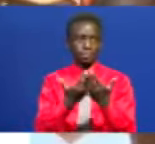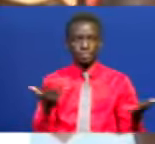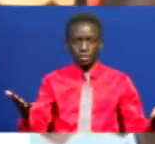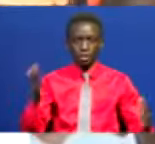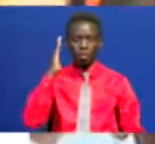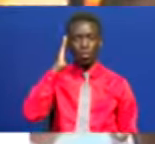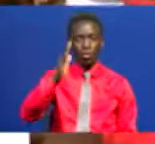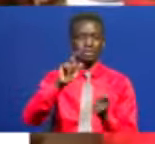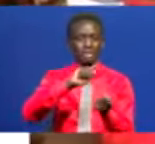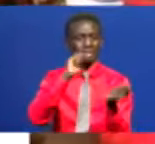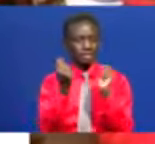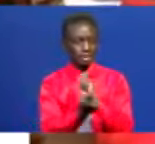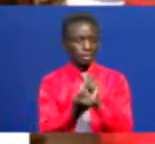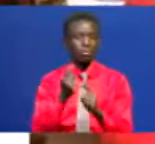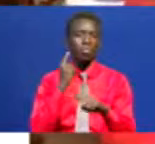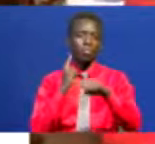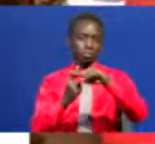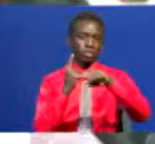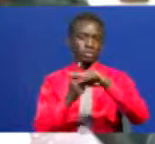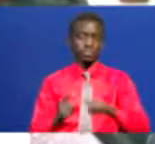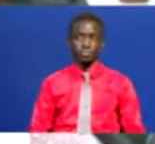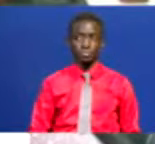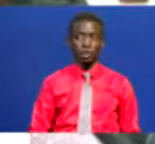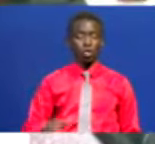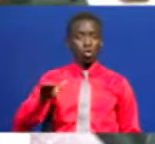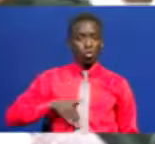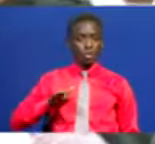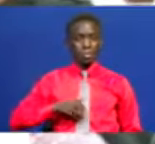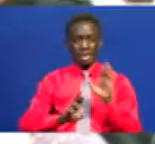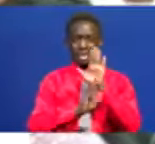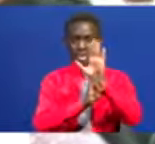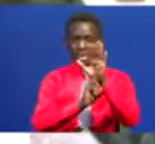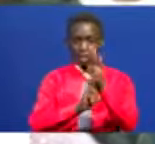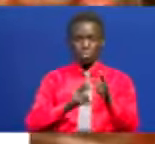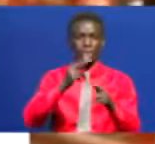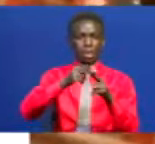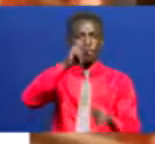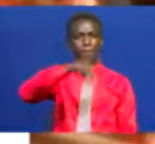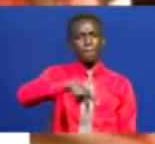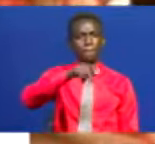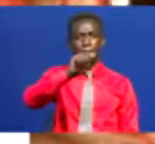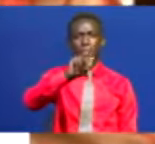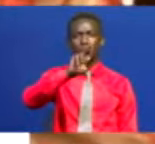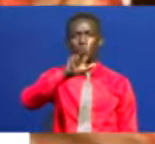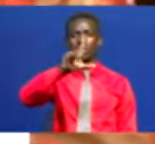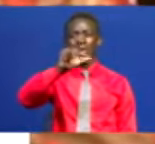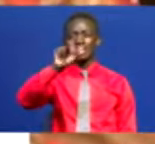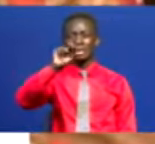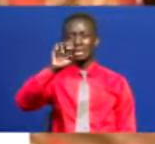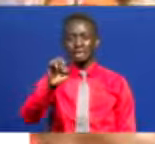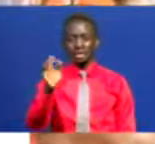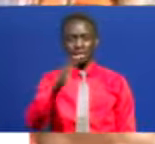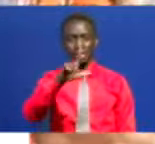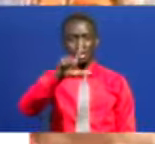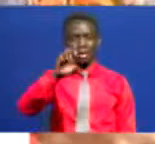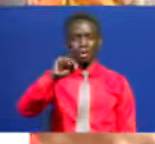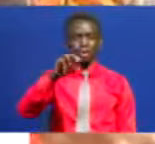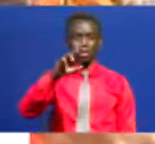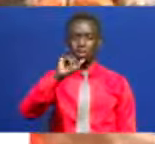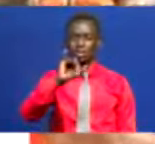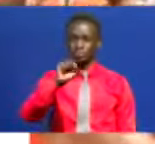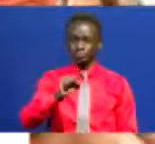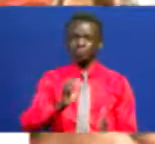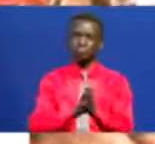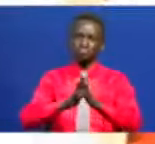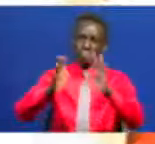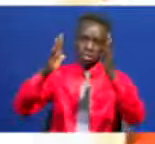will change positively. Mwakilishi wa kina mama katika kaunti ya Pauline Lengoris alipongeza mradi akisema utatoa fursa kwa wanawake kufanya